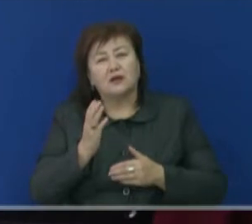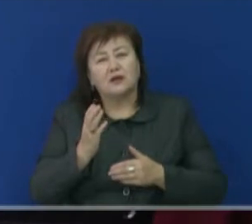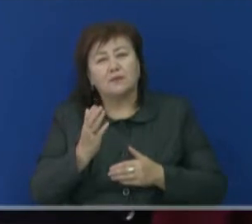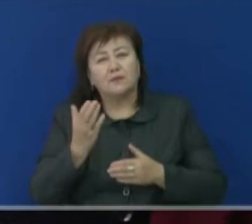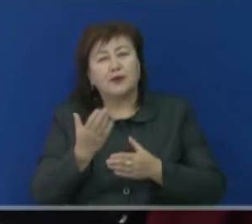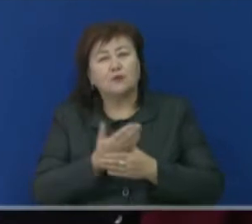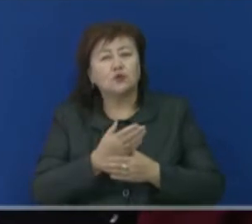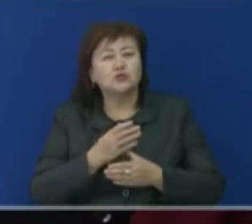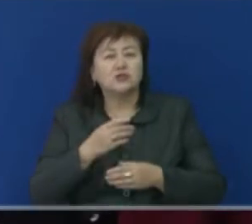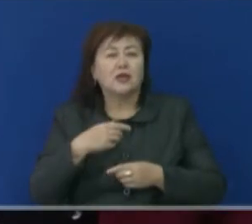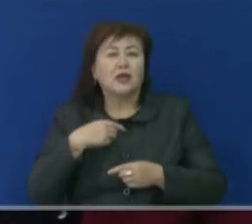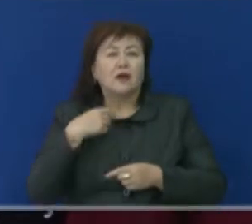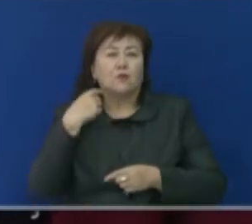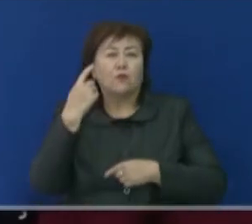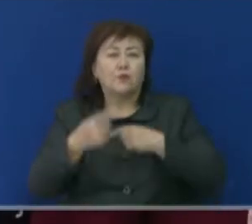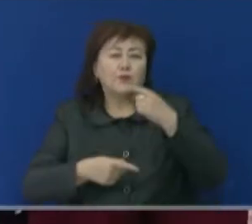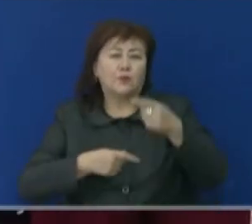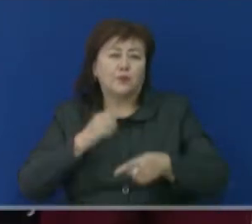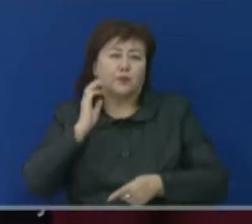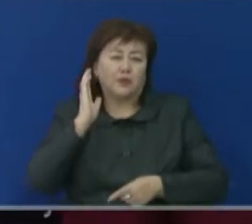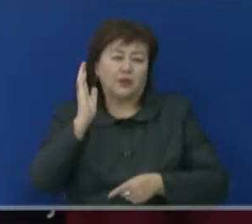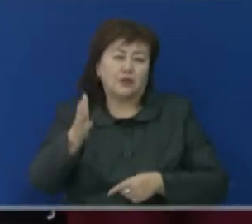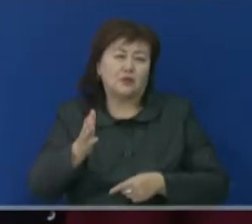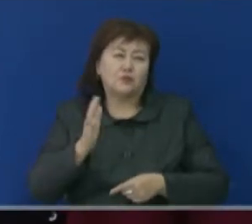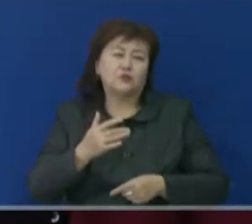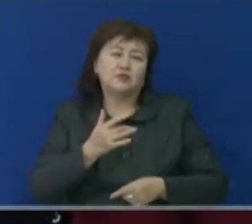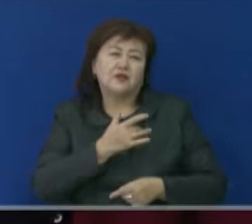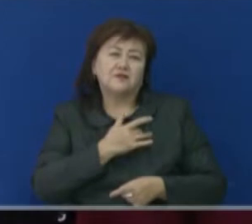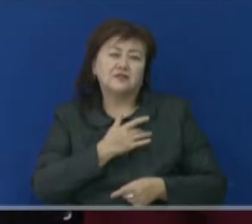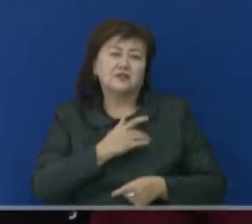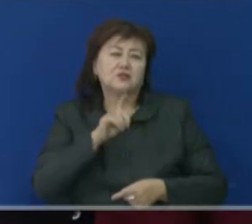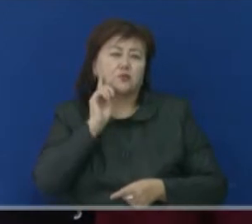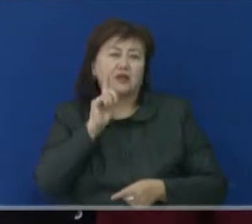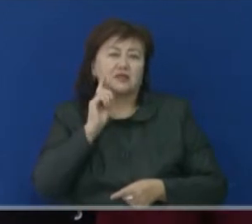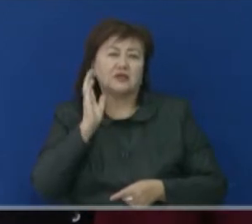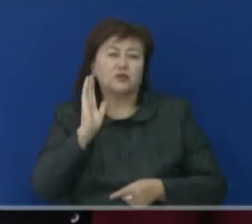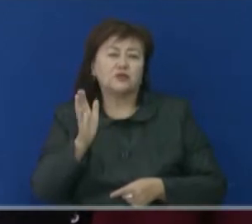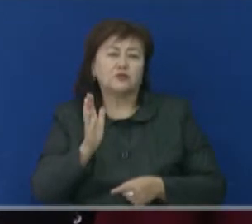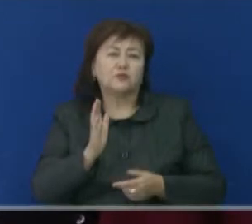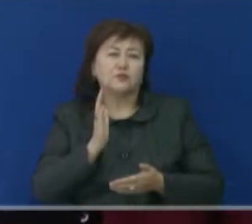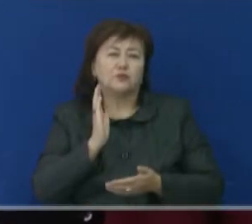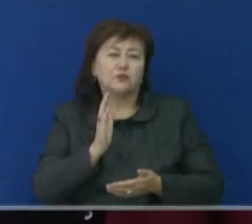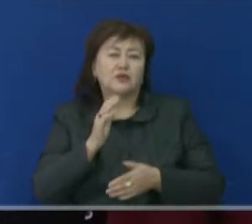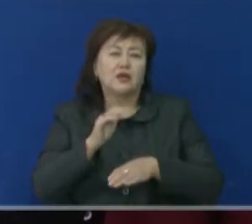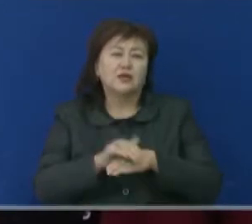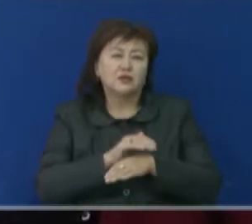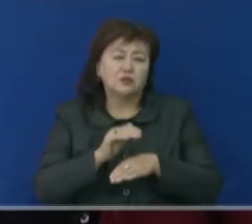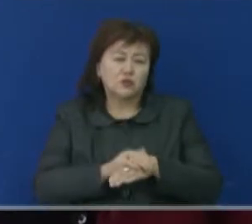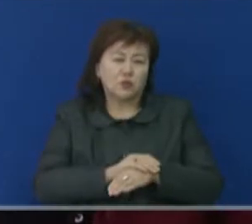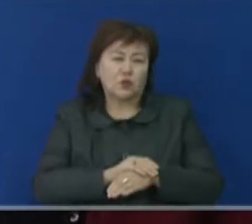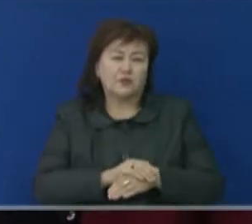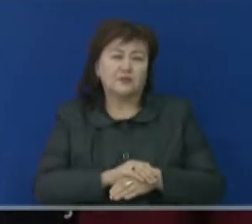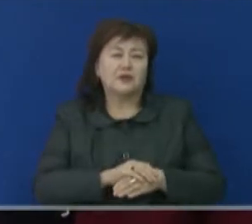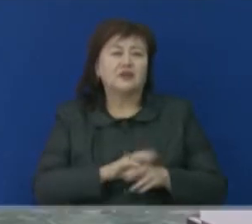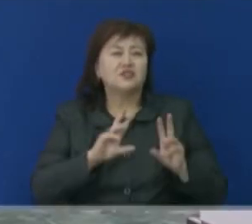етсін. Намаз оқитын, жүректеріне иман ұялаған жастар, аналар, аталар, ағалар, әжелер бәрі осы жерге